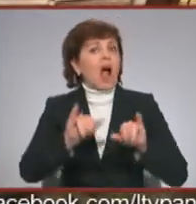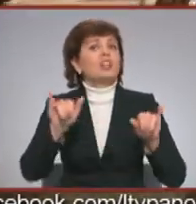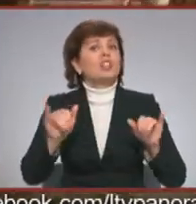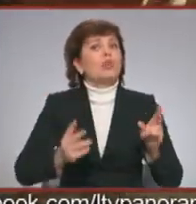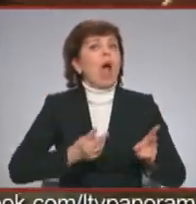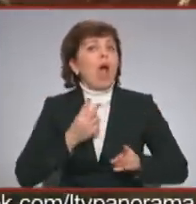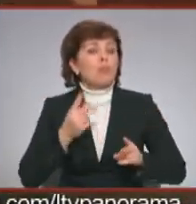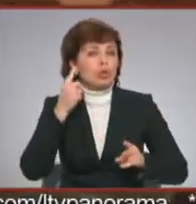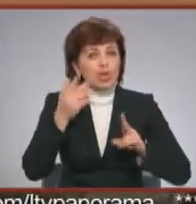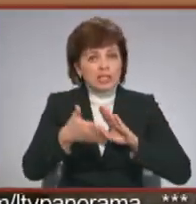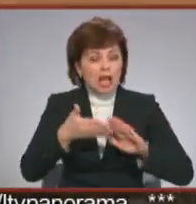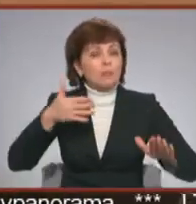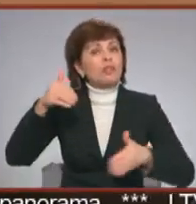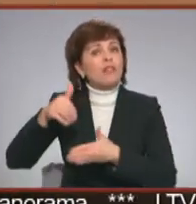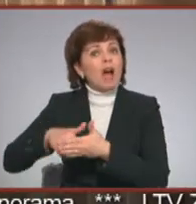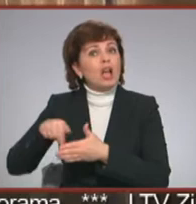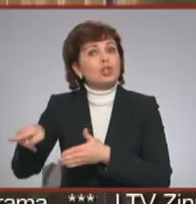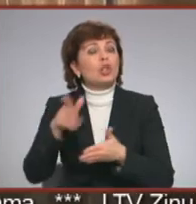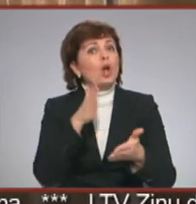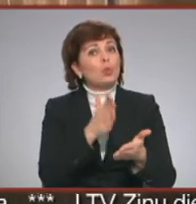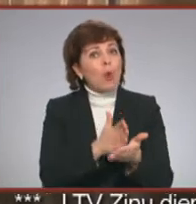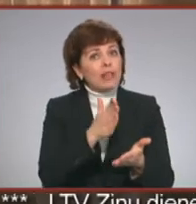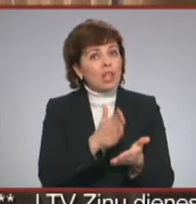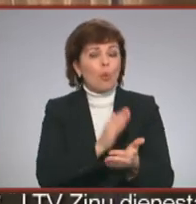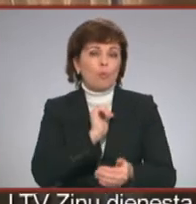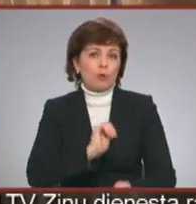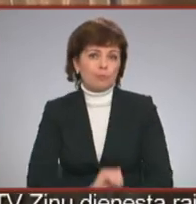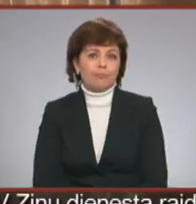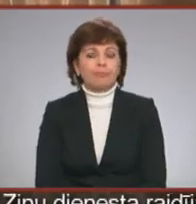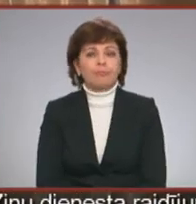iespējams izprast vēstures notikuma nozīmi. Laura Grantiņa, Kausgrūmiņš, Vidzemes televīzija.